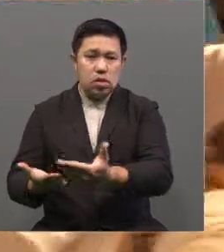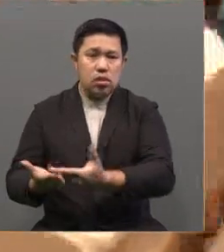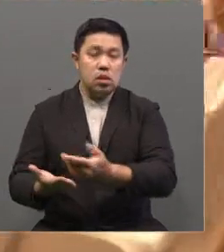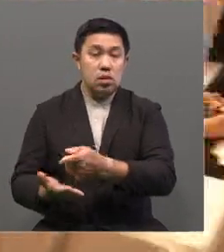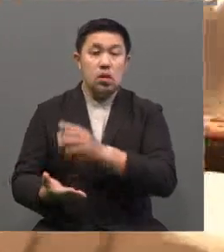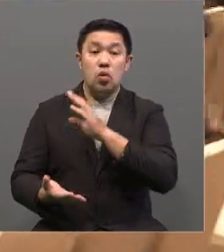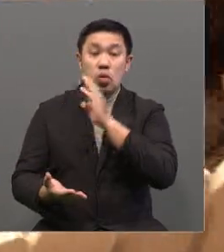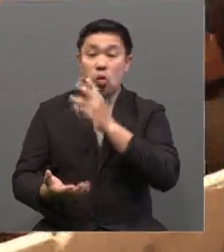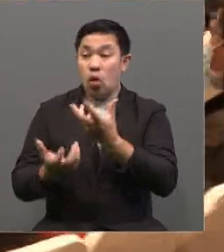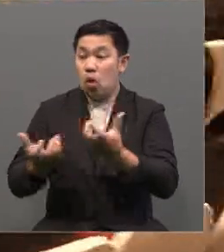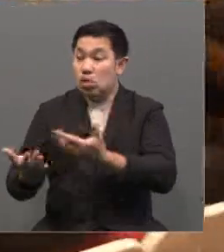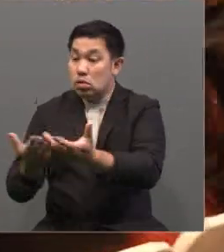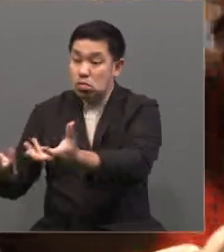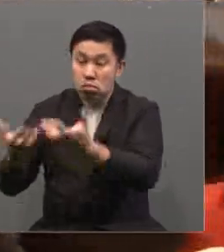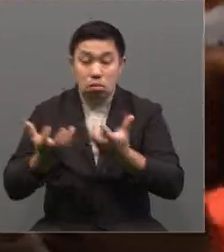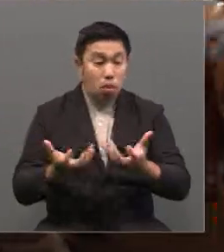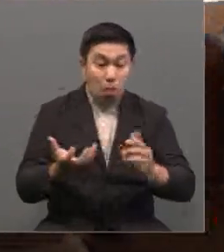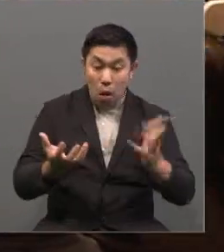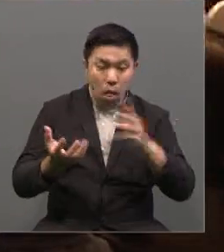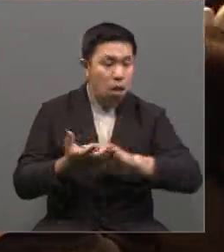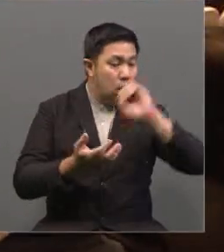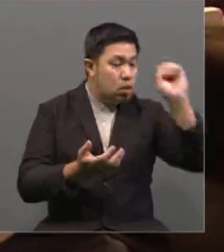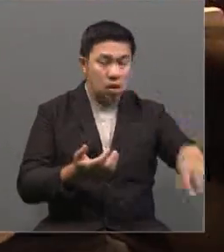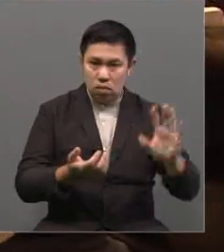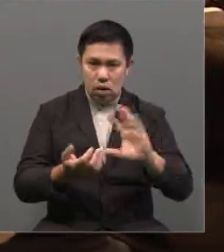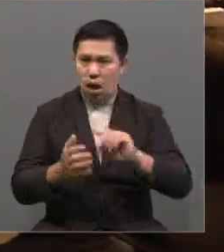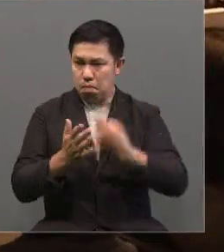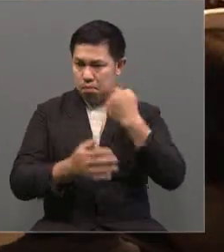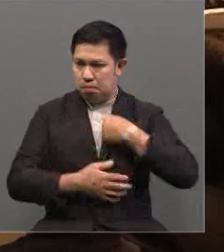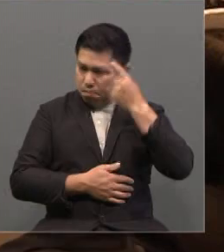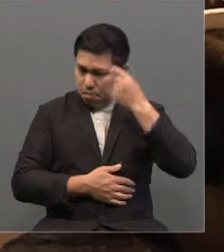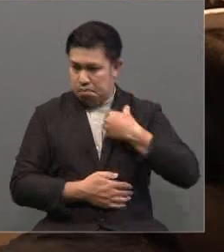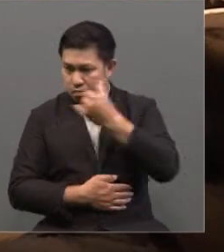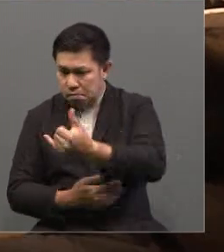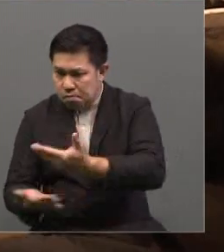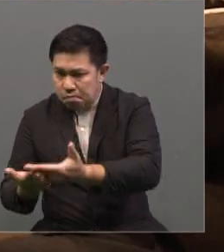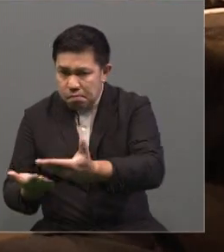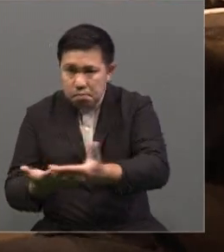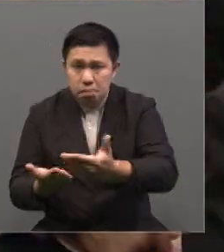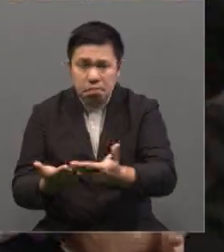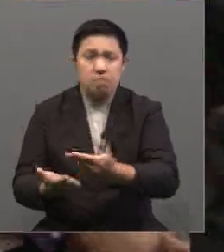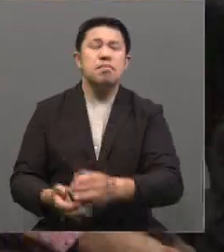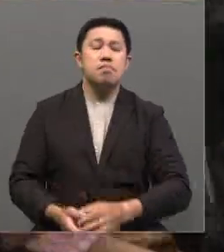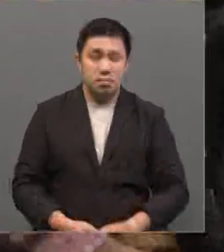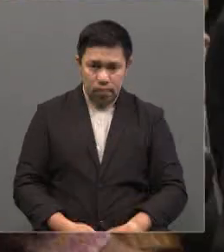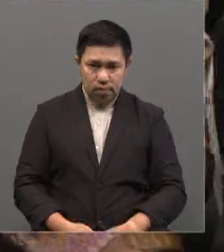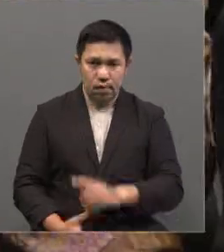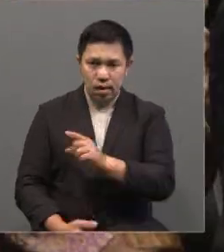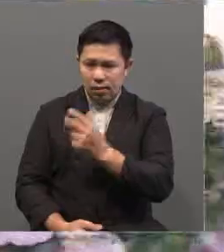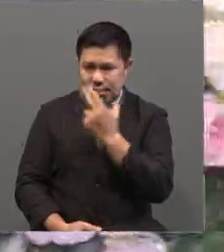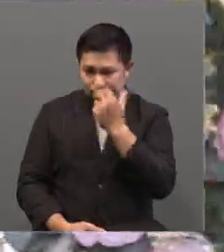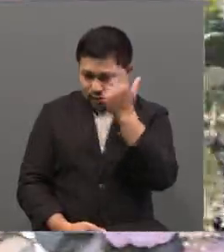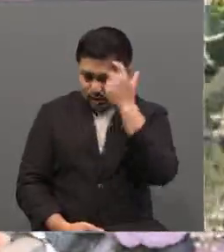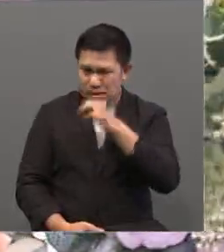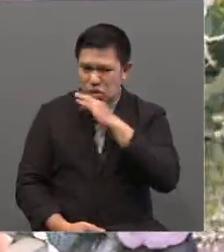พอใช้ของเสร็จแล้วถึงค่อยเป็นขยะแต่มันต้องเริ่มตั้งแต่ตอนที่เราไปช้อปปิ้งไปซื้อของเลยฮะต้องพิจารณ